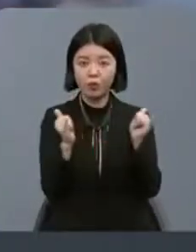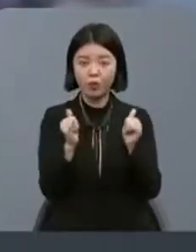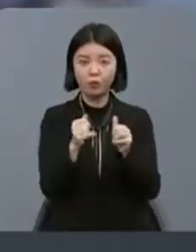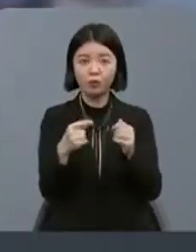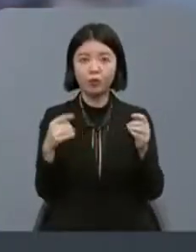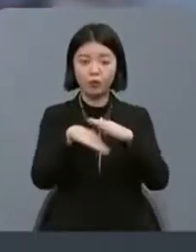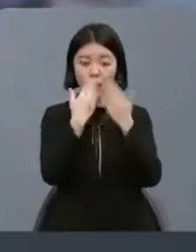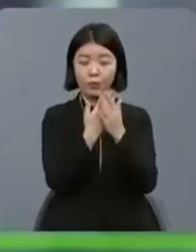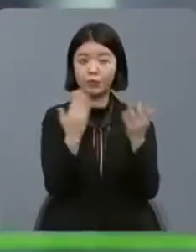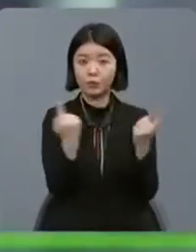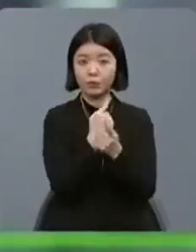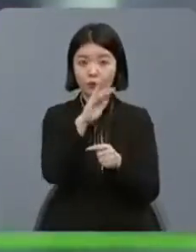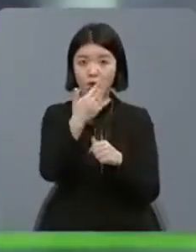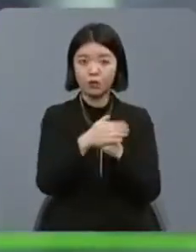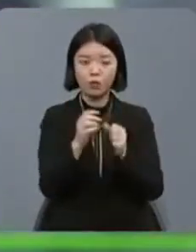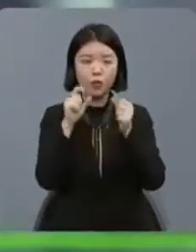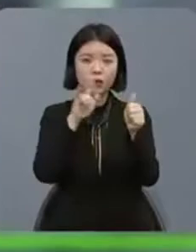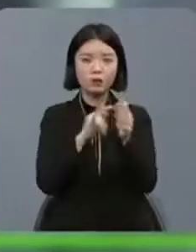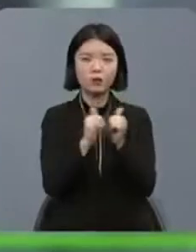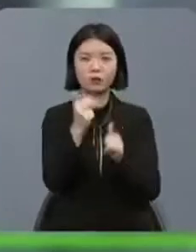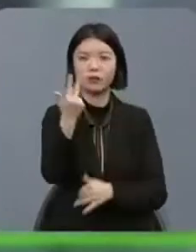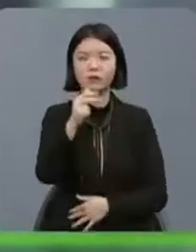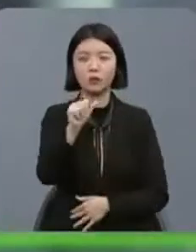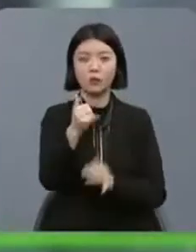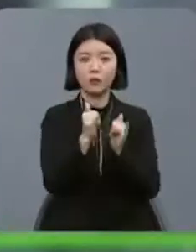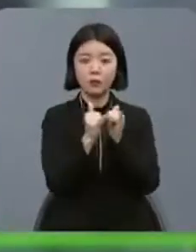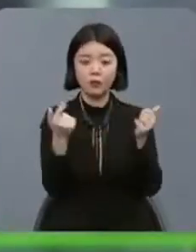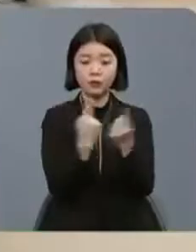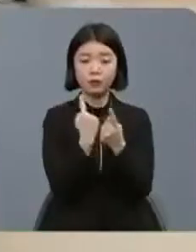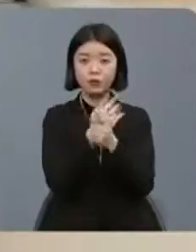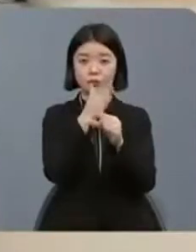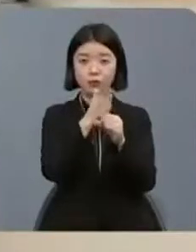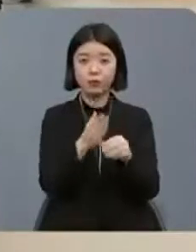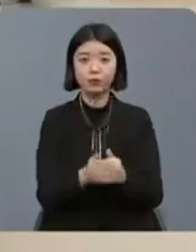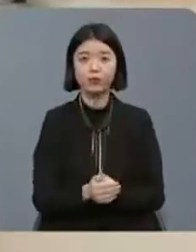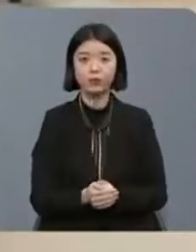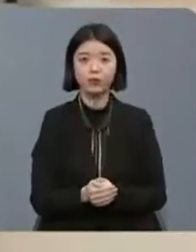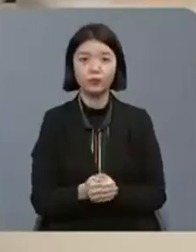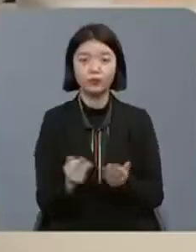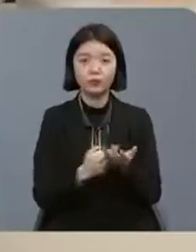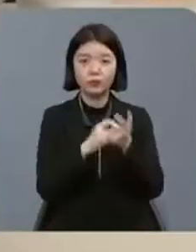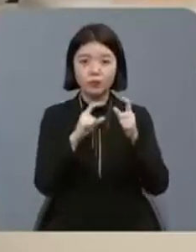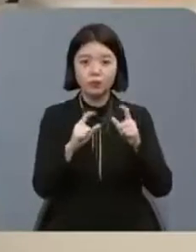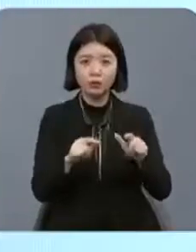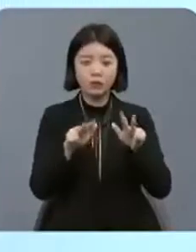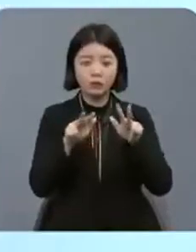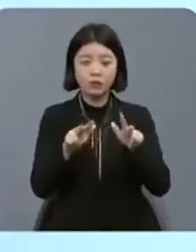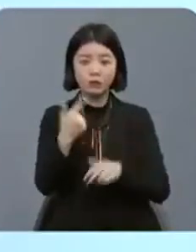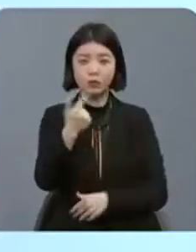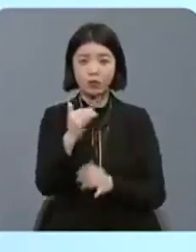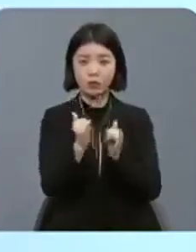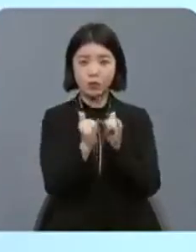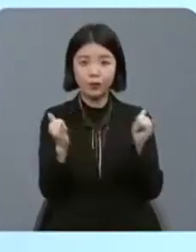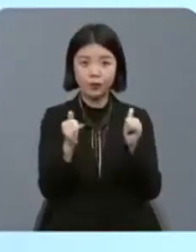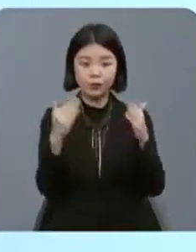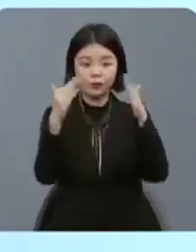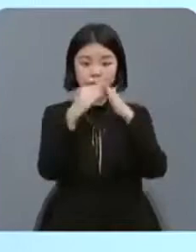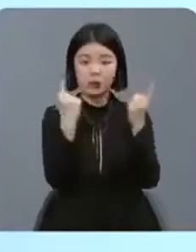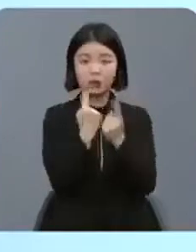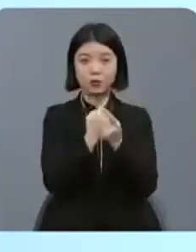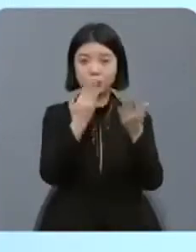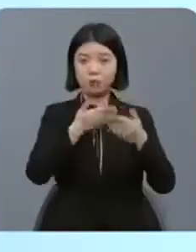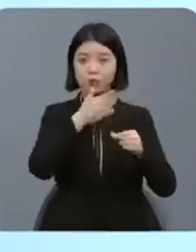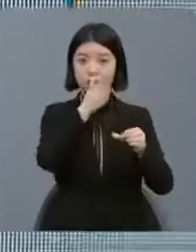완치됐고 현재 확진자 7,500여 명이 치료 중입니다. 제주에서 현재 6,000여 명이 재택 치료를 받고